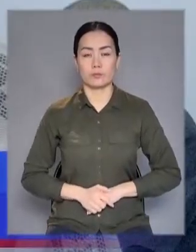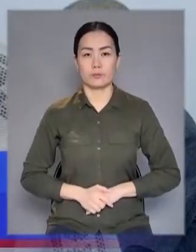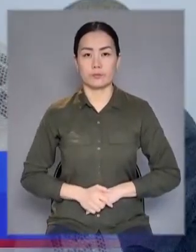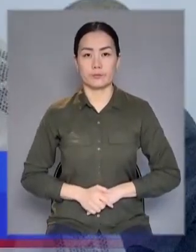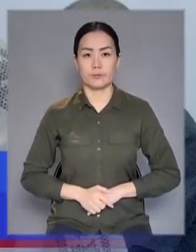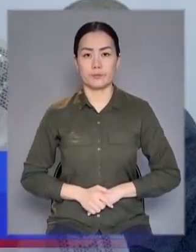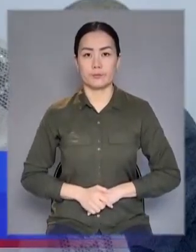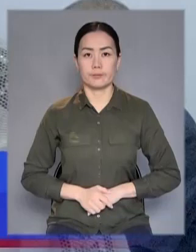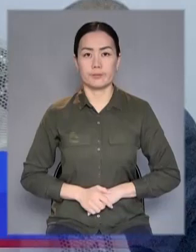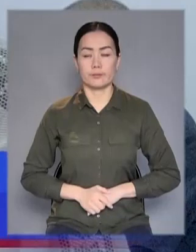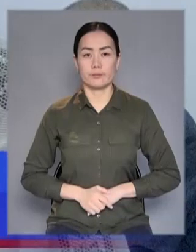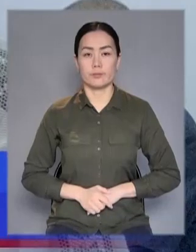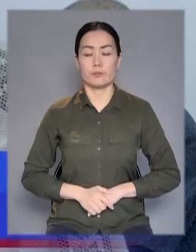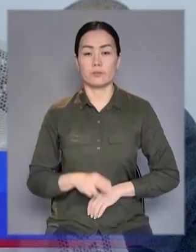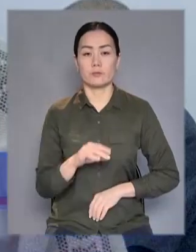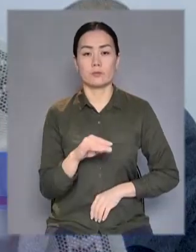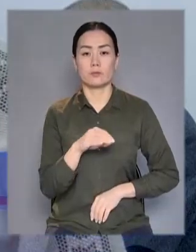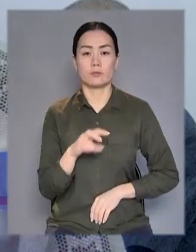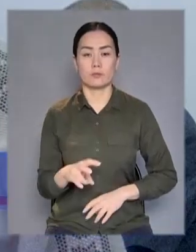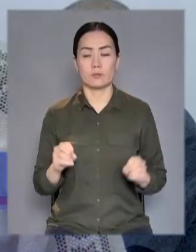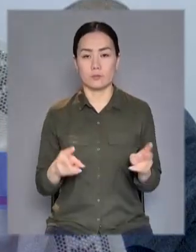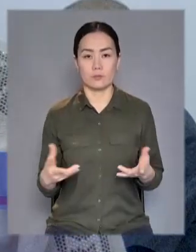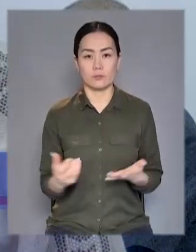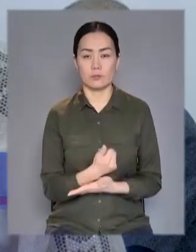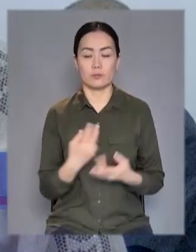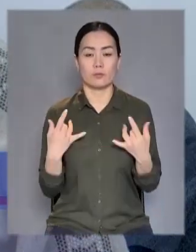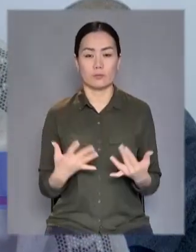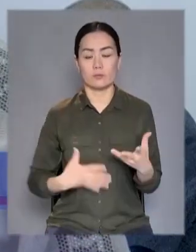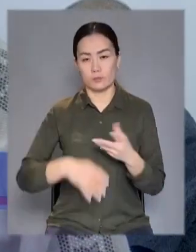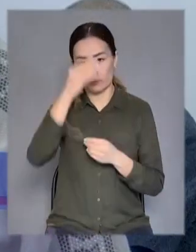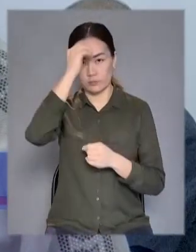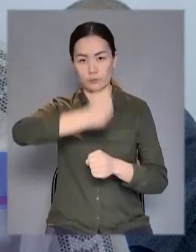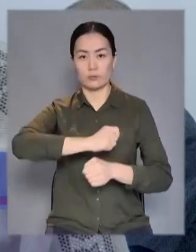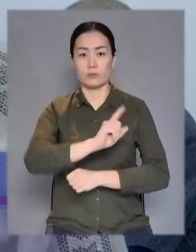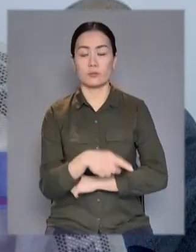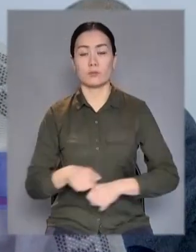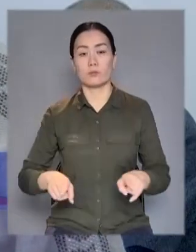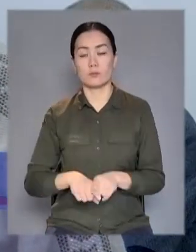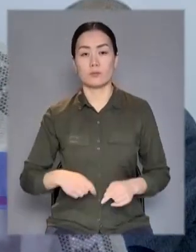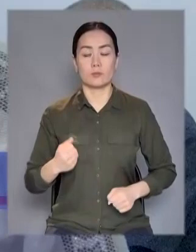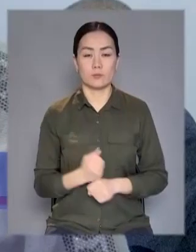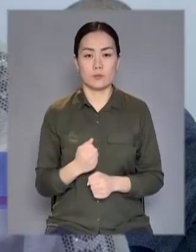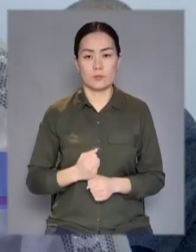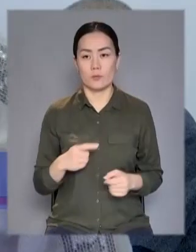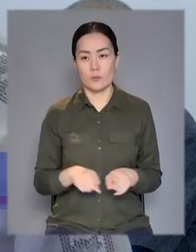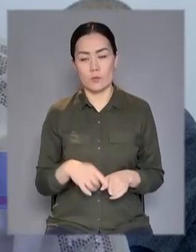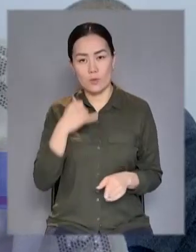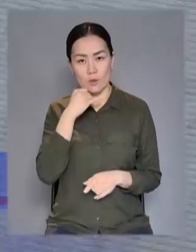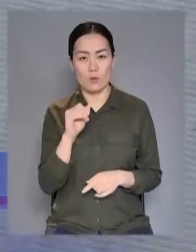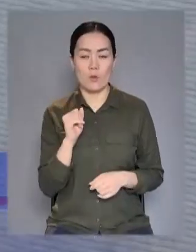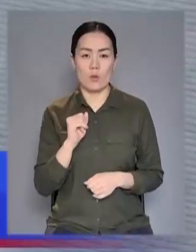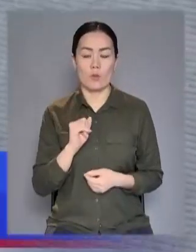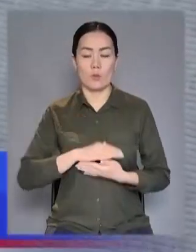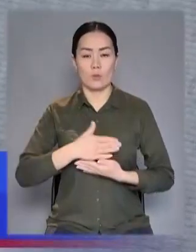самообслуживания. Через портал социальных услуг получаю нужное мне оборудование, даже такие бытовые вещи, как телефон,